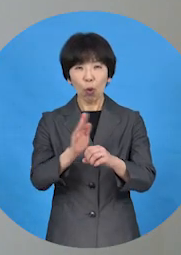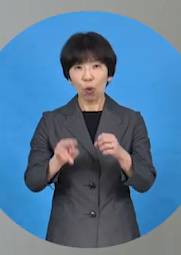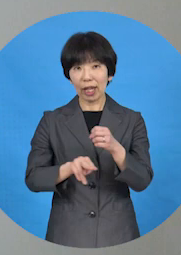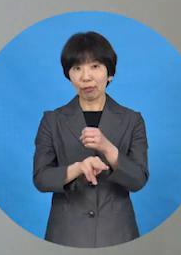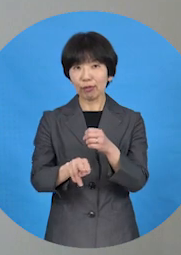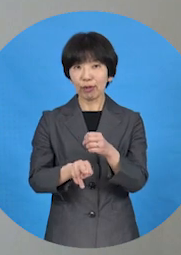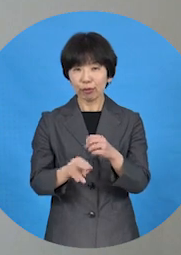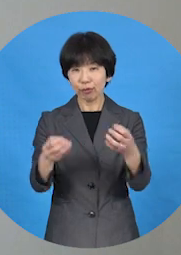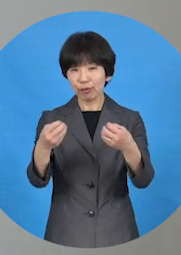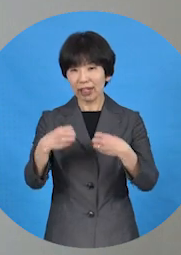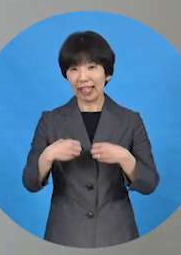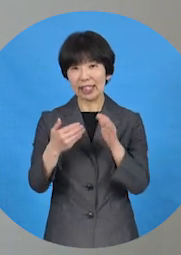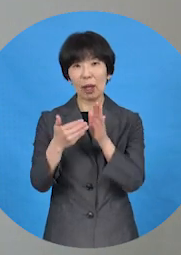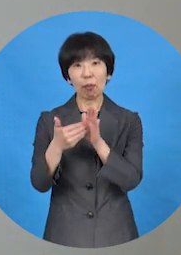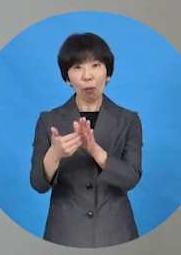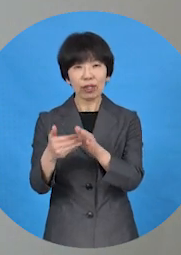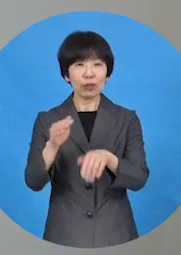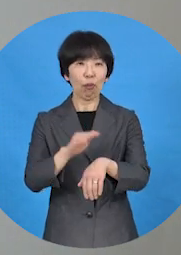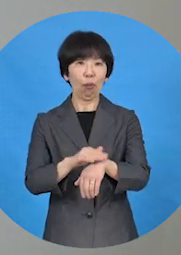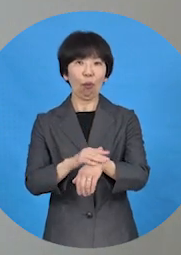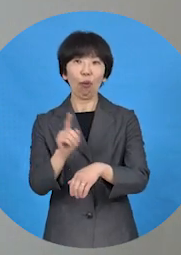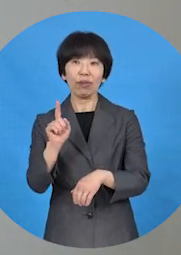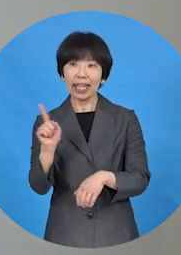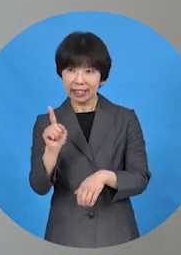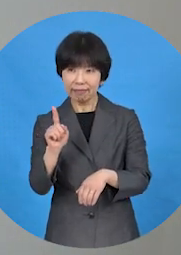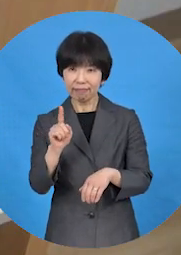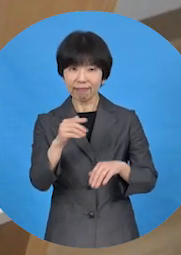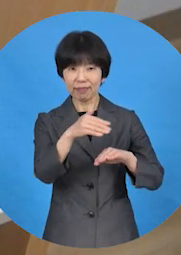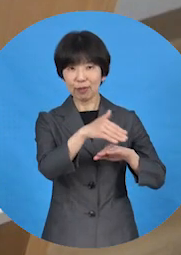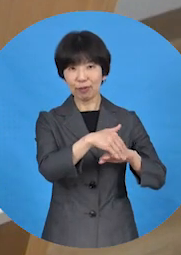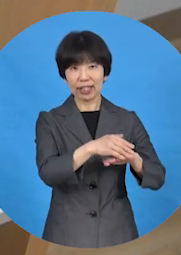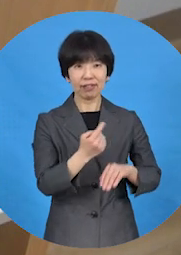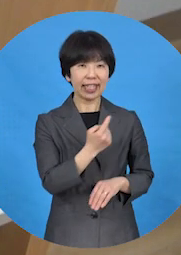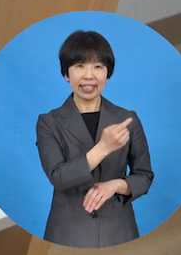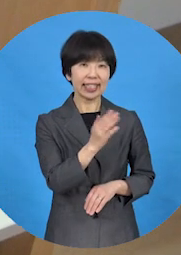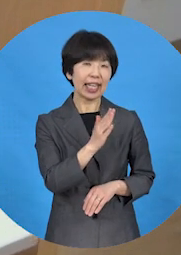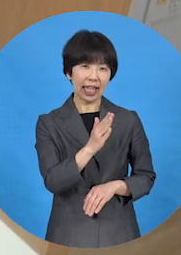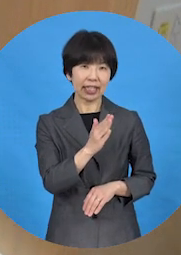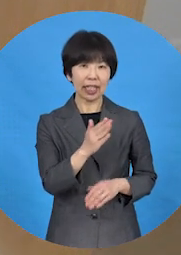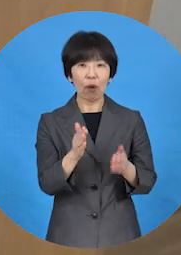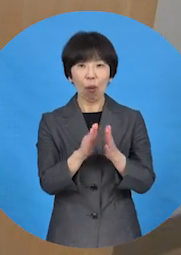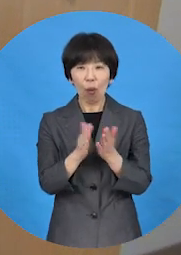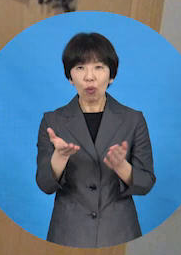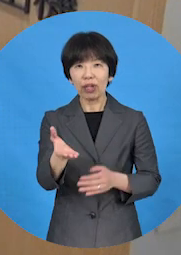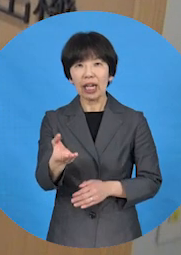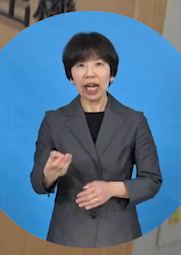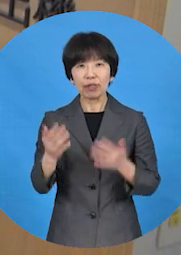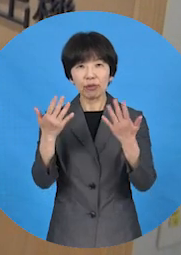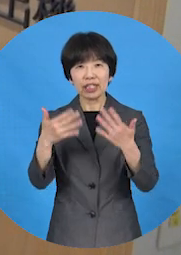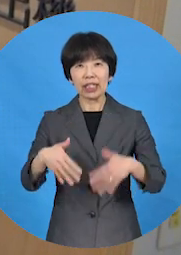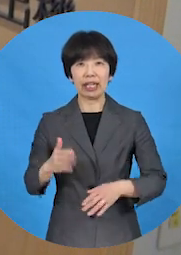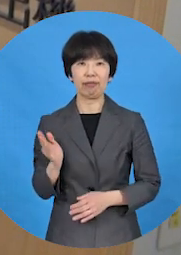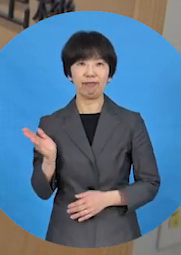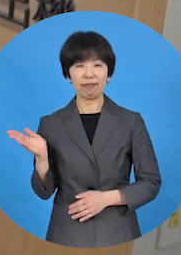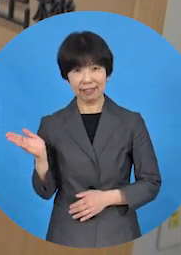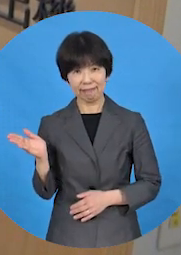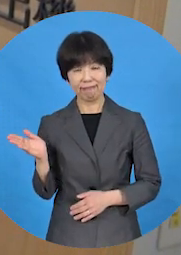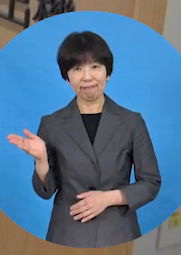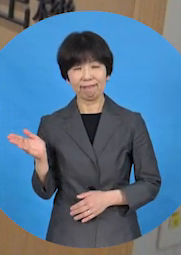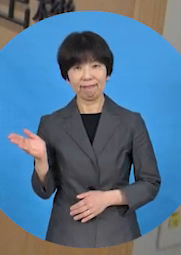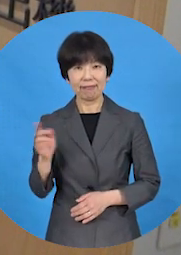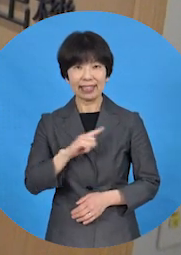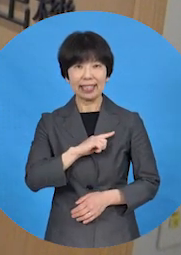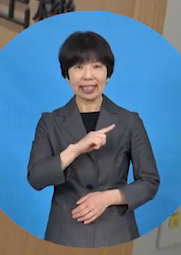新しくなった中央図書館ではコロナ禍にあたって自動貸し出し機などに区内初のシステムを導